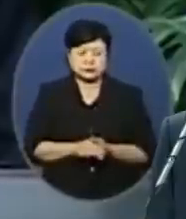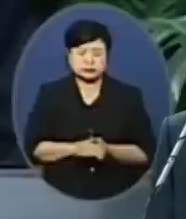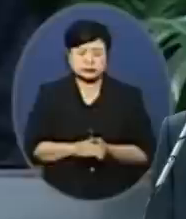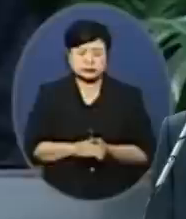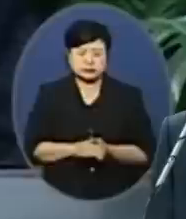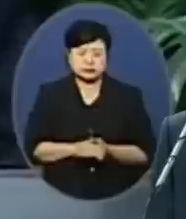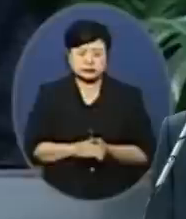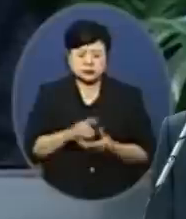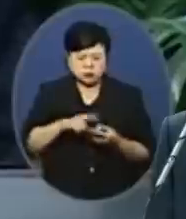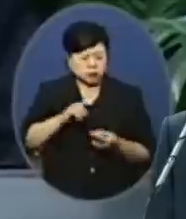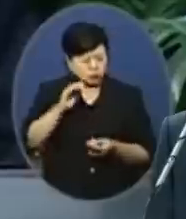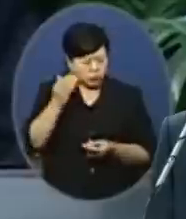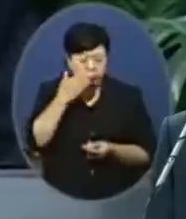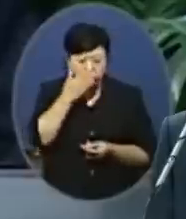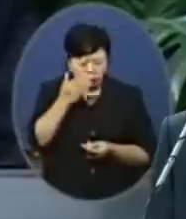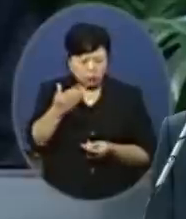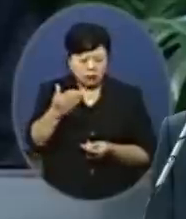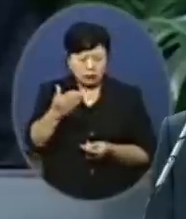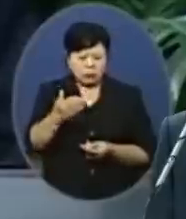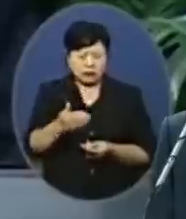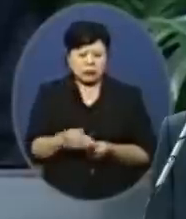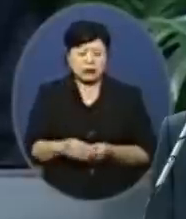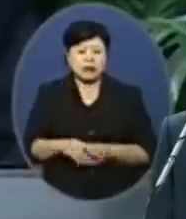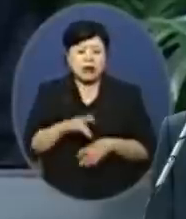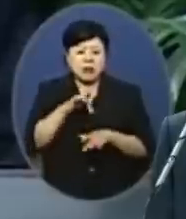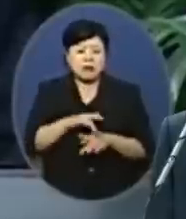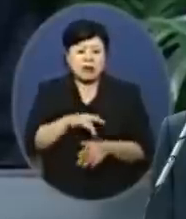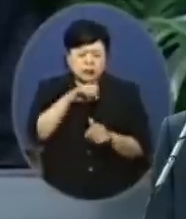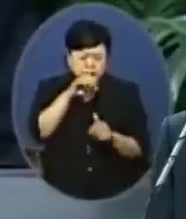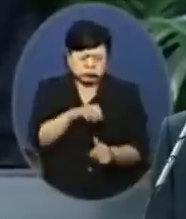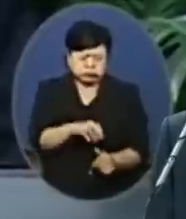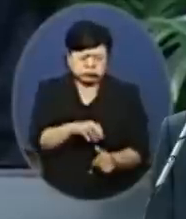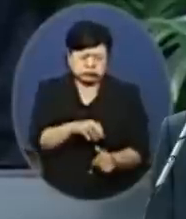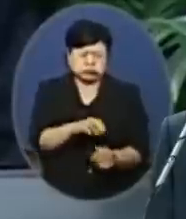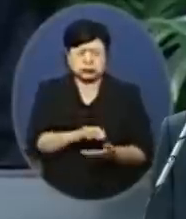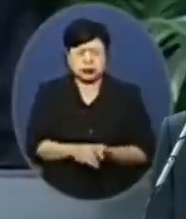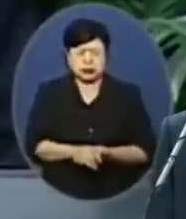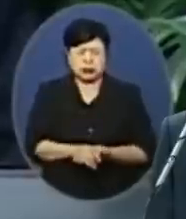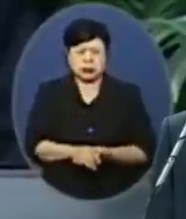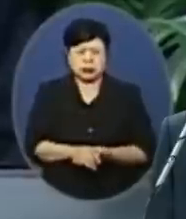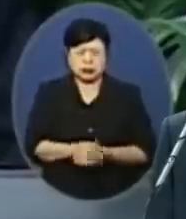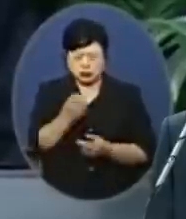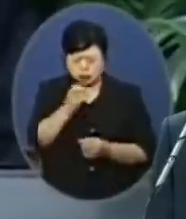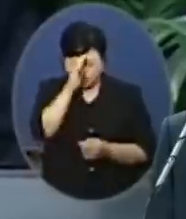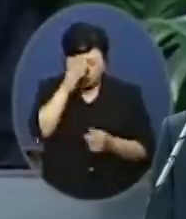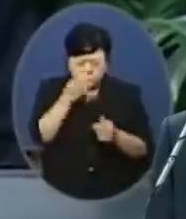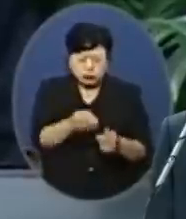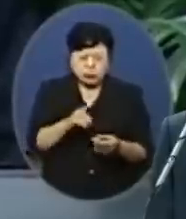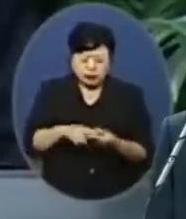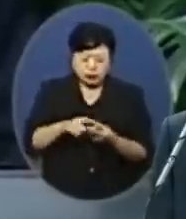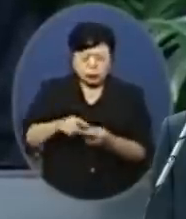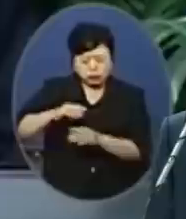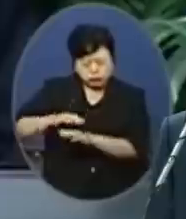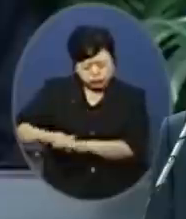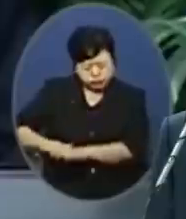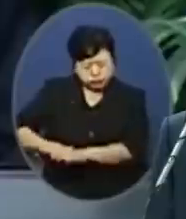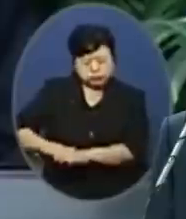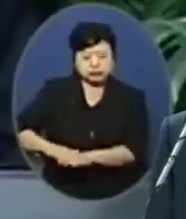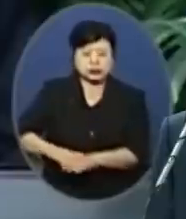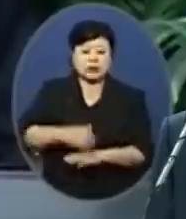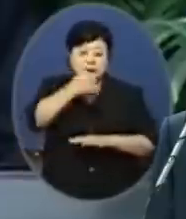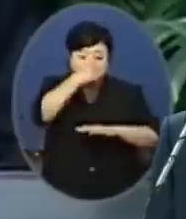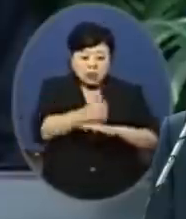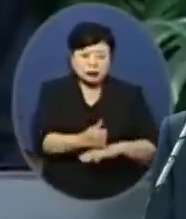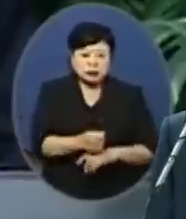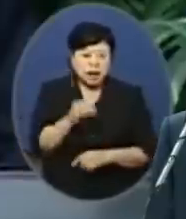마귀가 의지롭게 하는 것을 내버려 두고 올라타고 짓누르는 것도 내버려 두고 마음의 우울증을 오는 것을 내버려 둬놓으면 마귀는